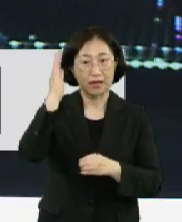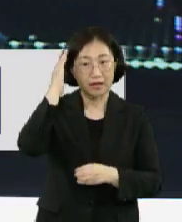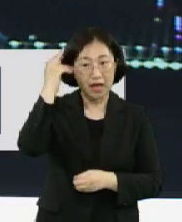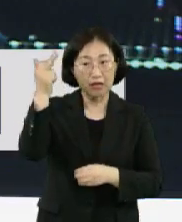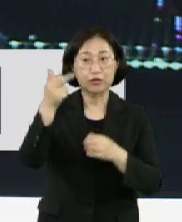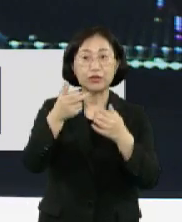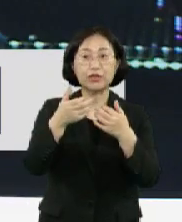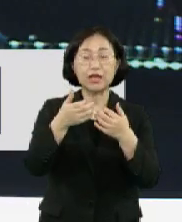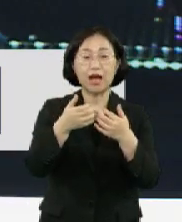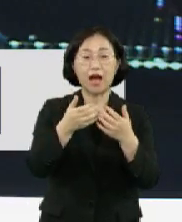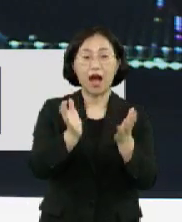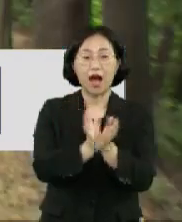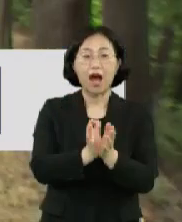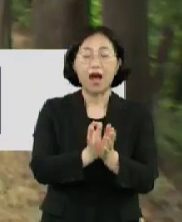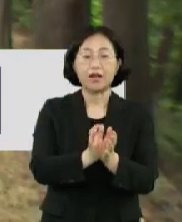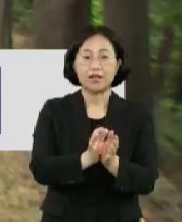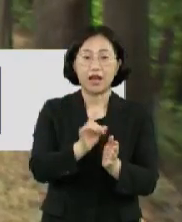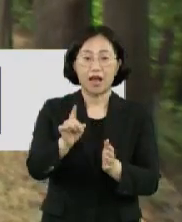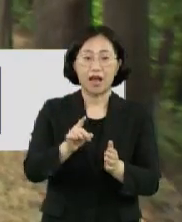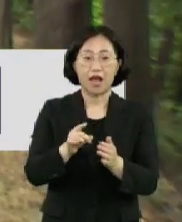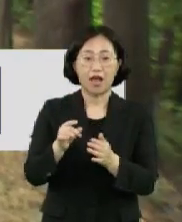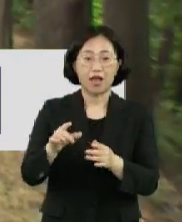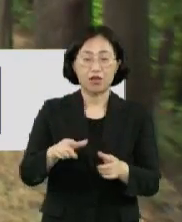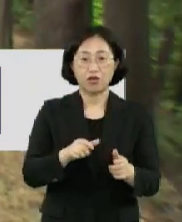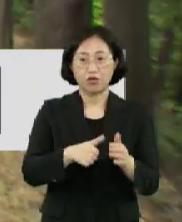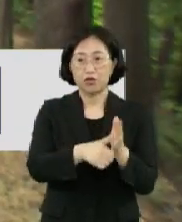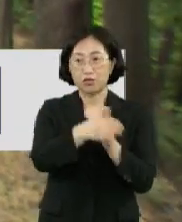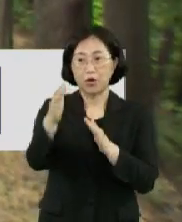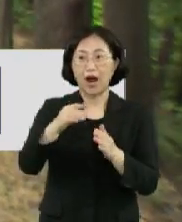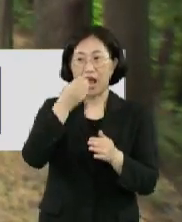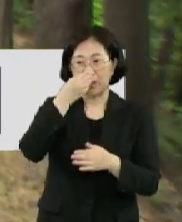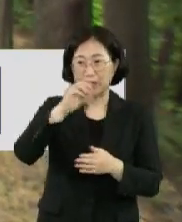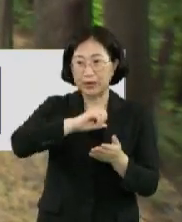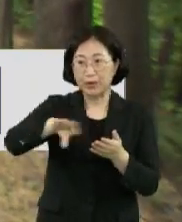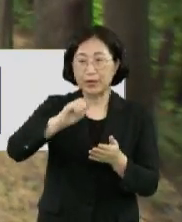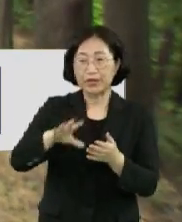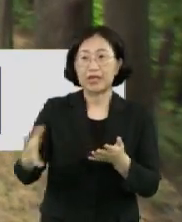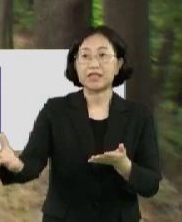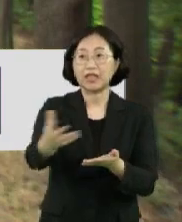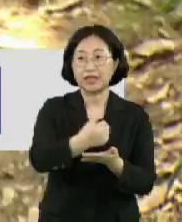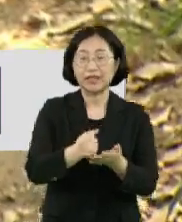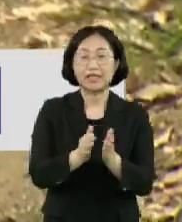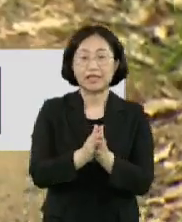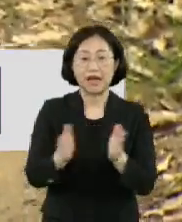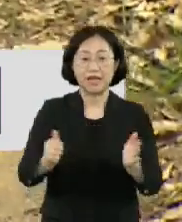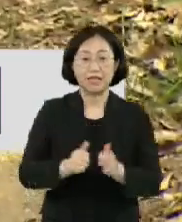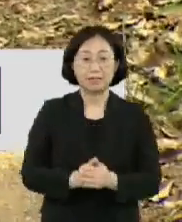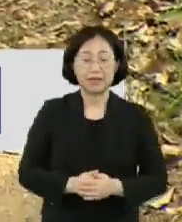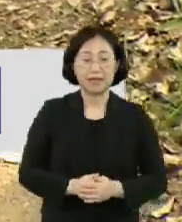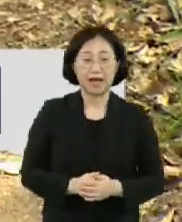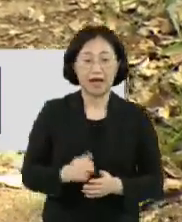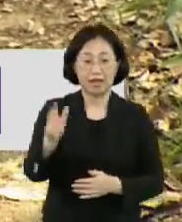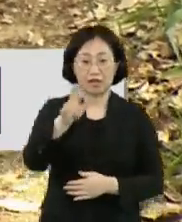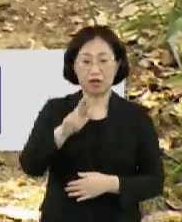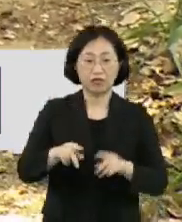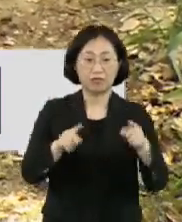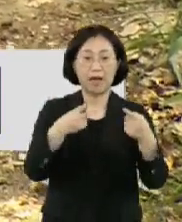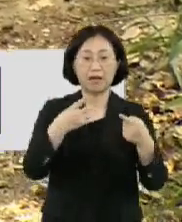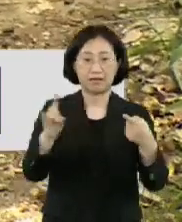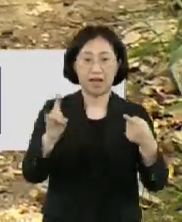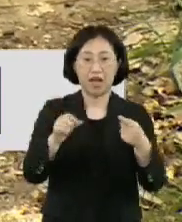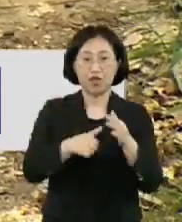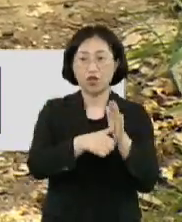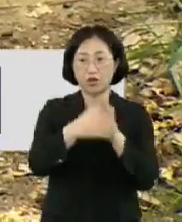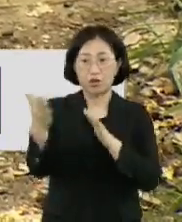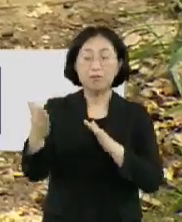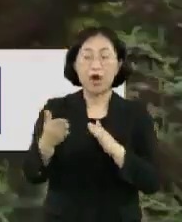대둔산, 금산, 서대산 등 도내 명산에 방치된 쓰레기 수거 처리에 나서기로 했습니다. 충남도는 전국 100대 명산에